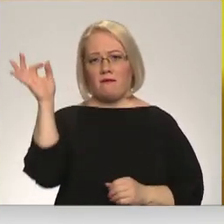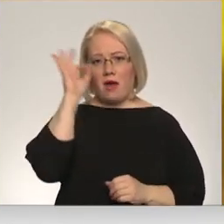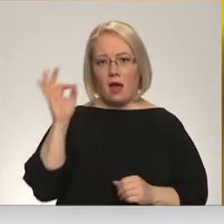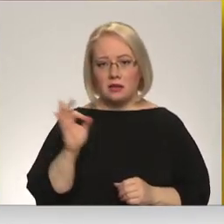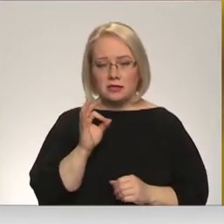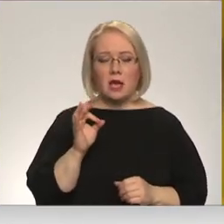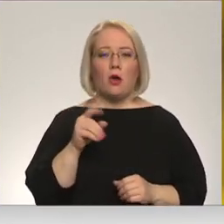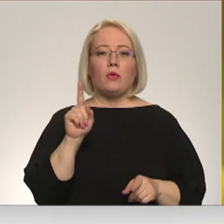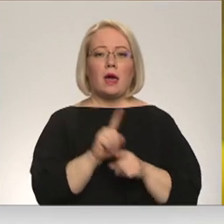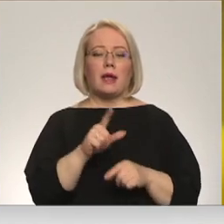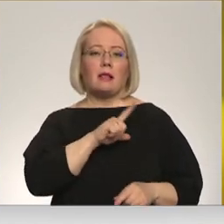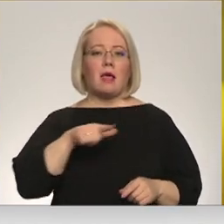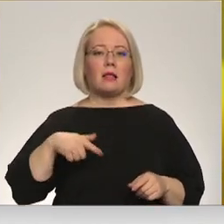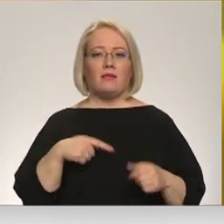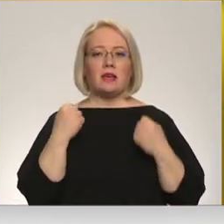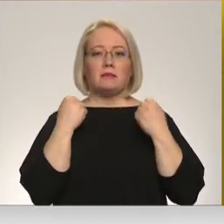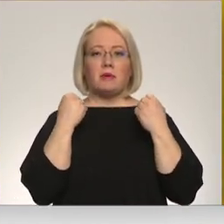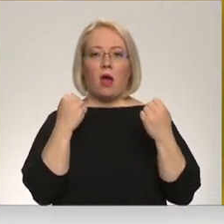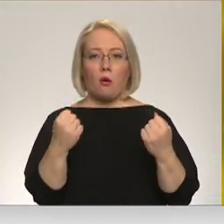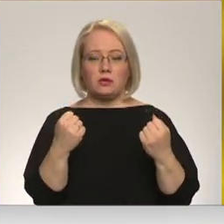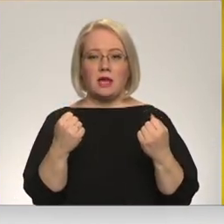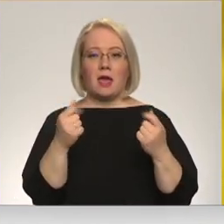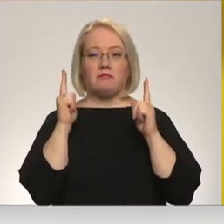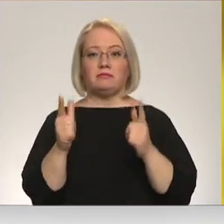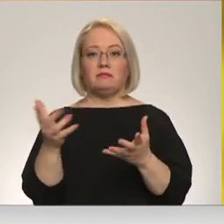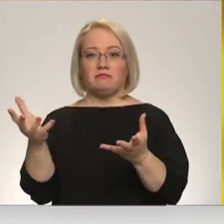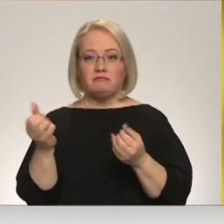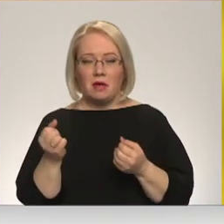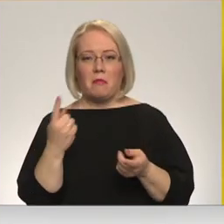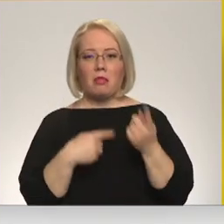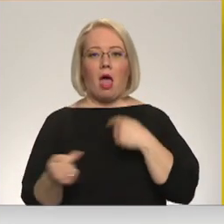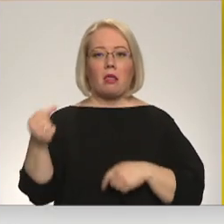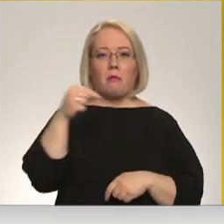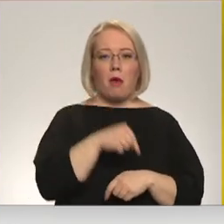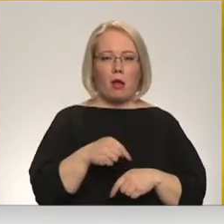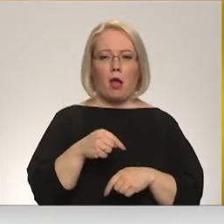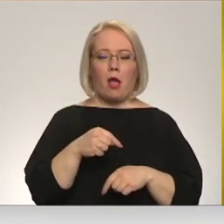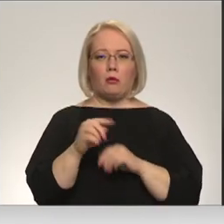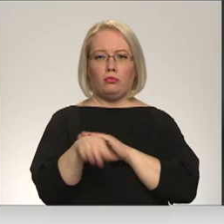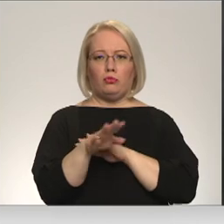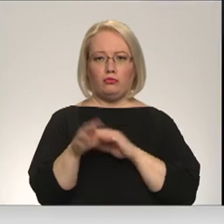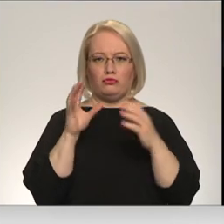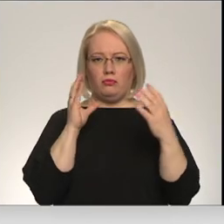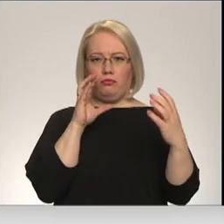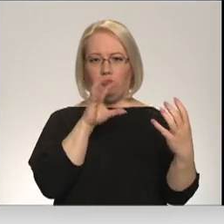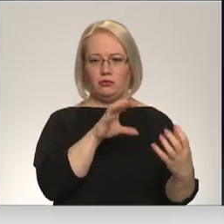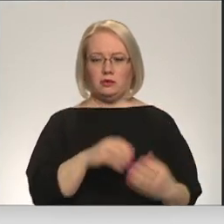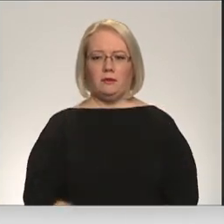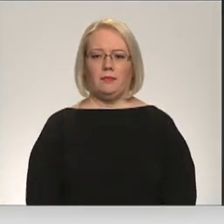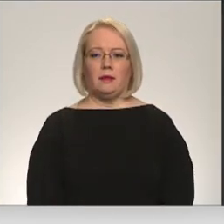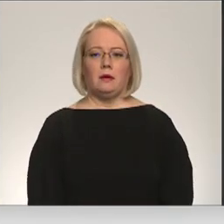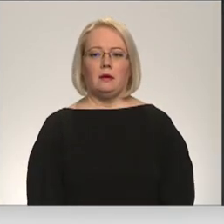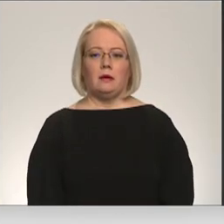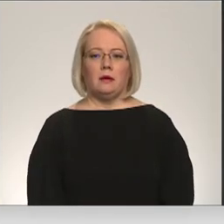pakaļ Latvijas braucējiem atgriežas pustukši. Plašāk aiz Kīnas reportāžā. Šobrīd esmu